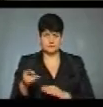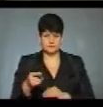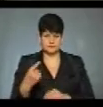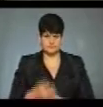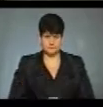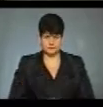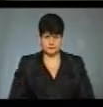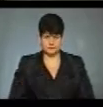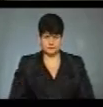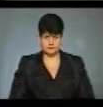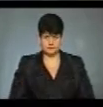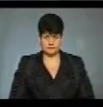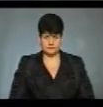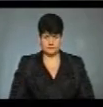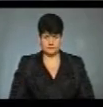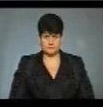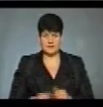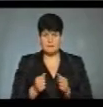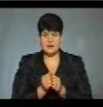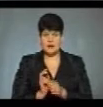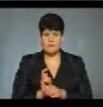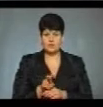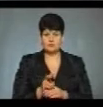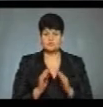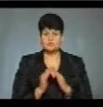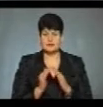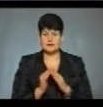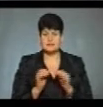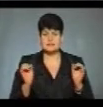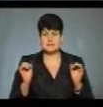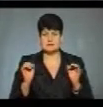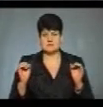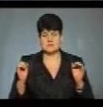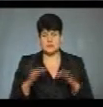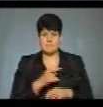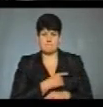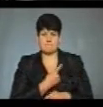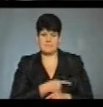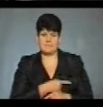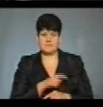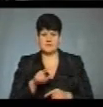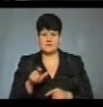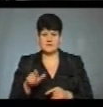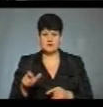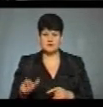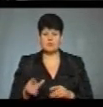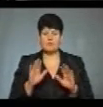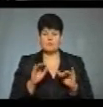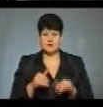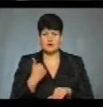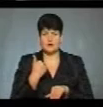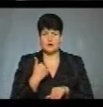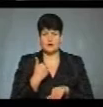Біля входу до будівлі зібрався медперсонал, аби попрощатися з головним лікарем центру